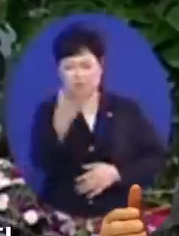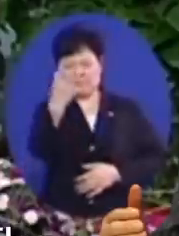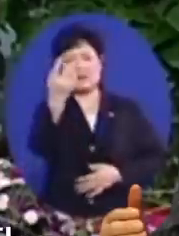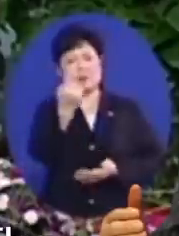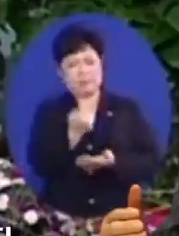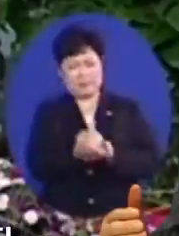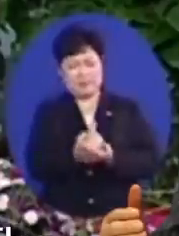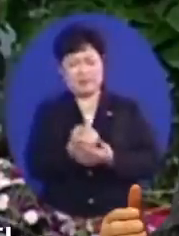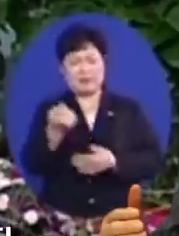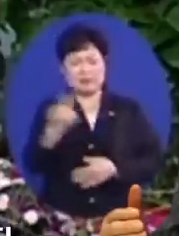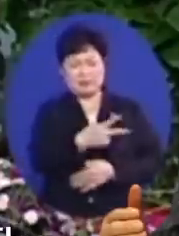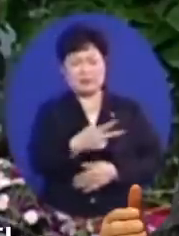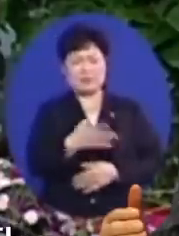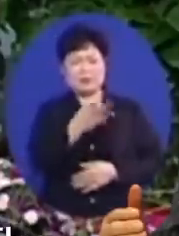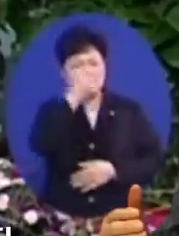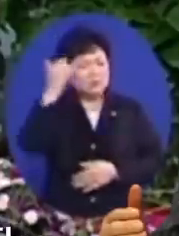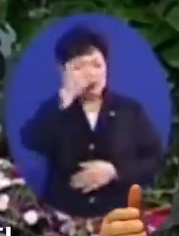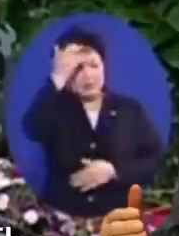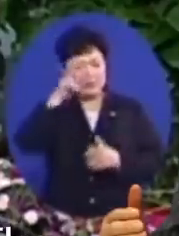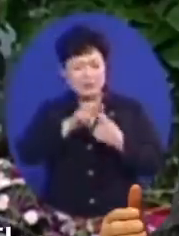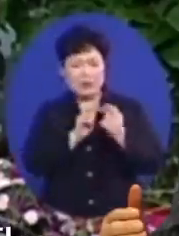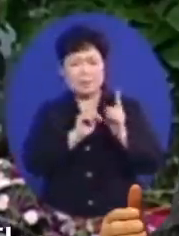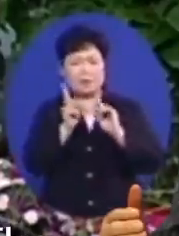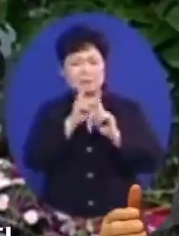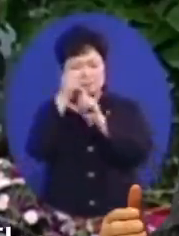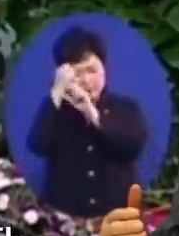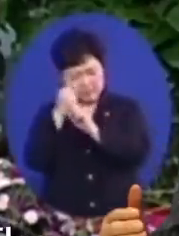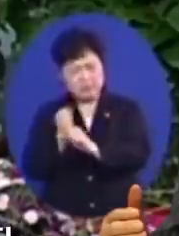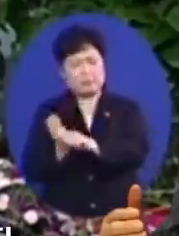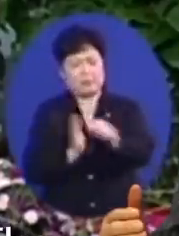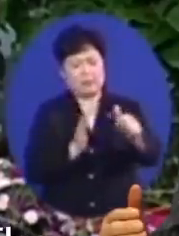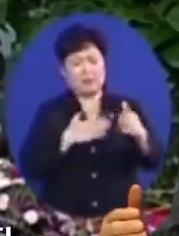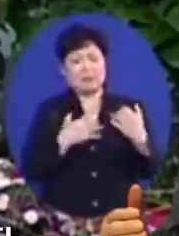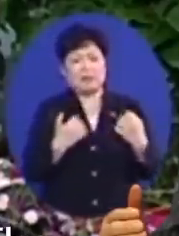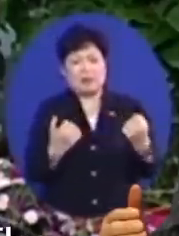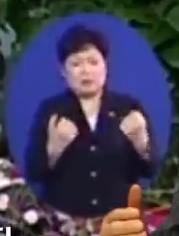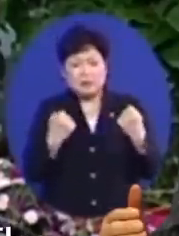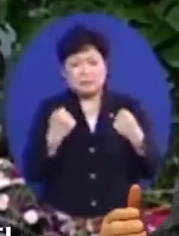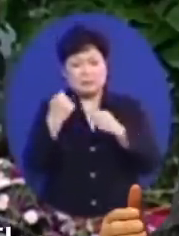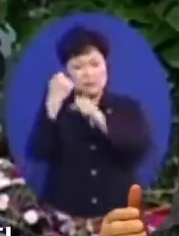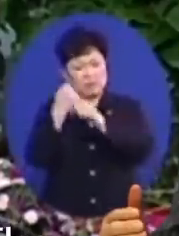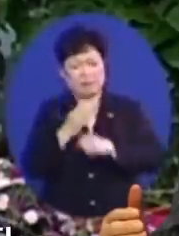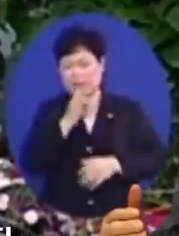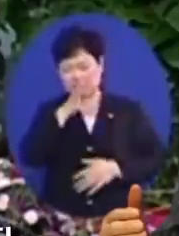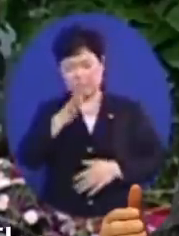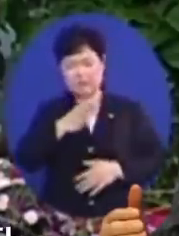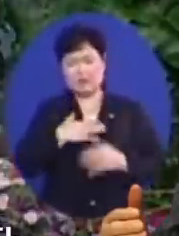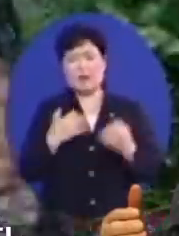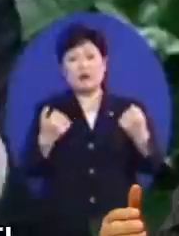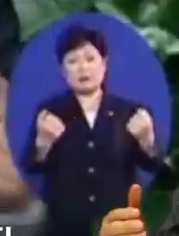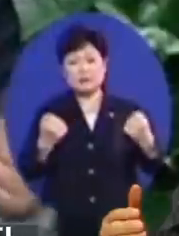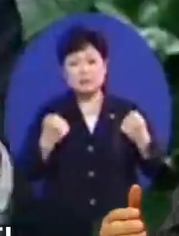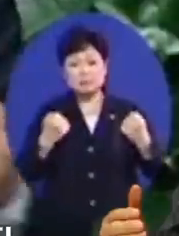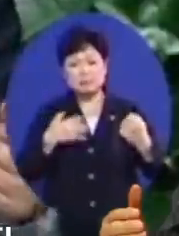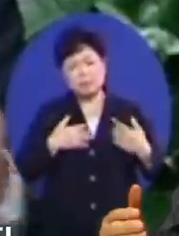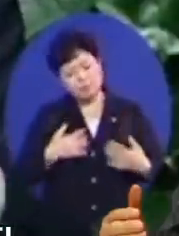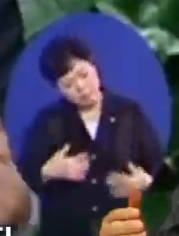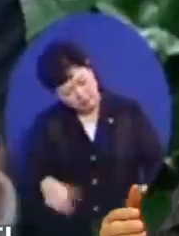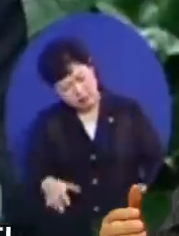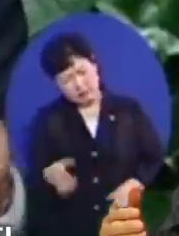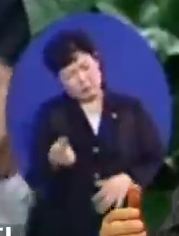그리고 늘 성령님과 말씀에 의지할 것입니다. 내 힘을 의지하면 안 돼요. 나의 힘이 얼마 안